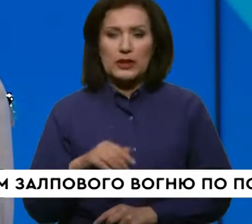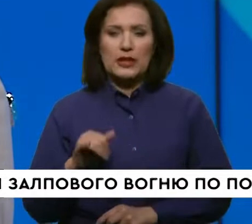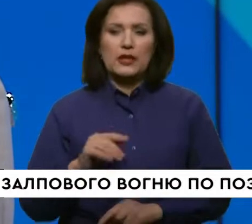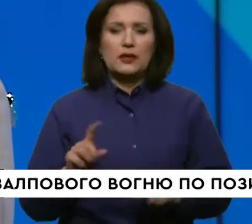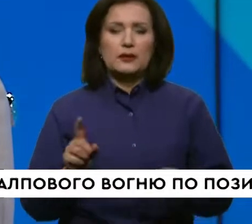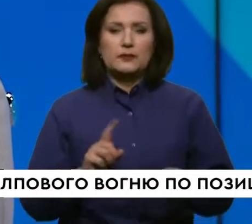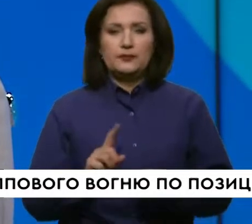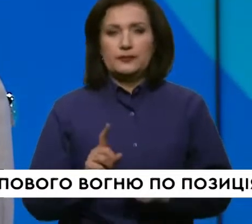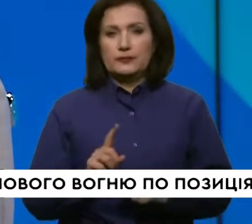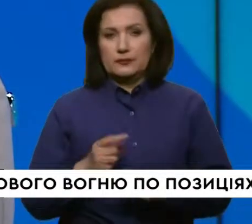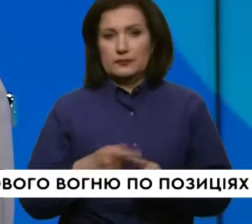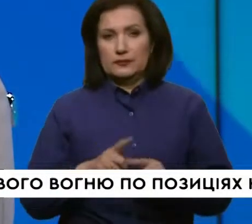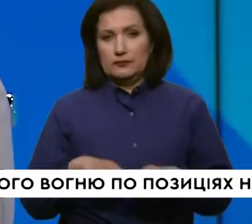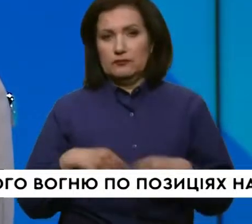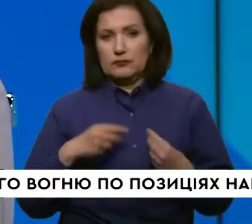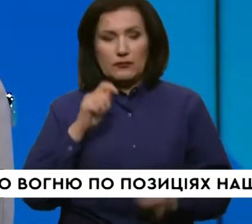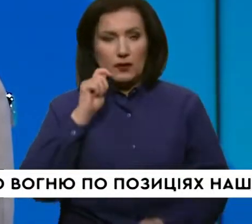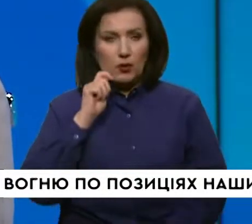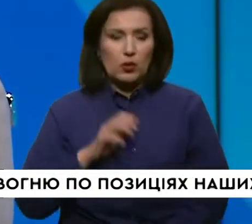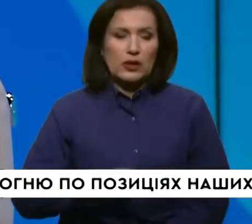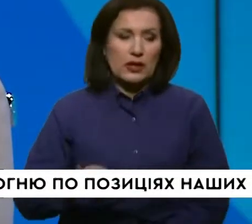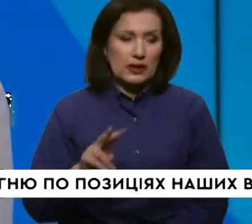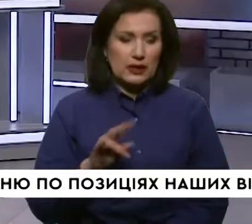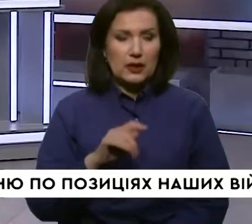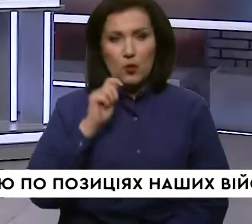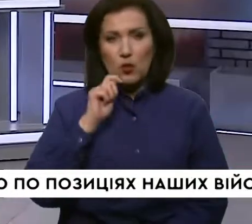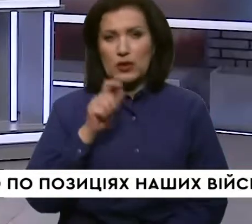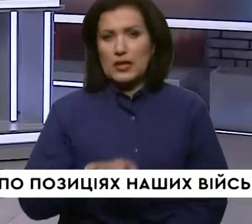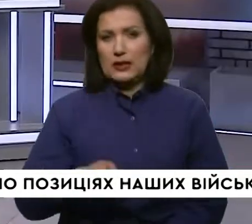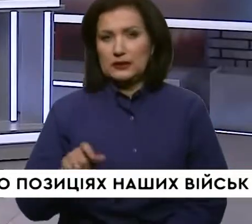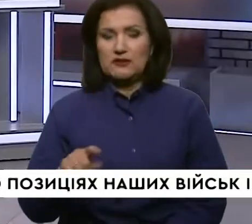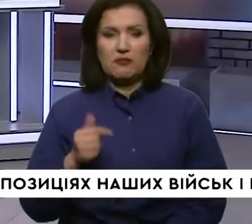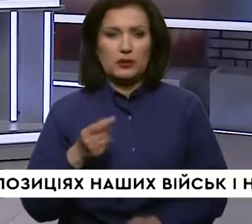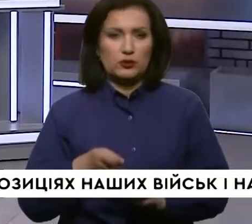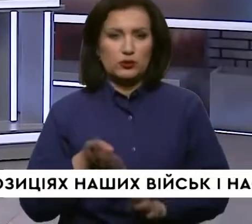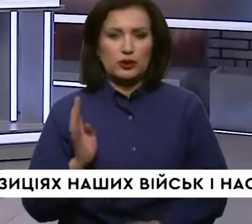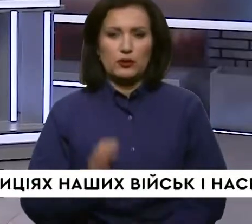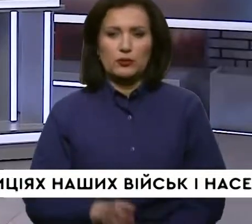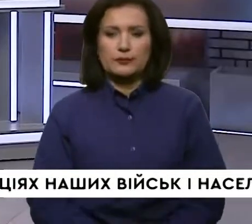і що це дасть Україні, що це дасть українцям в першу чергу?